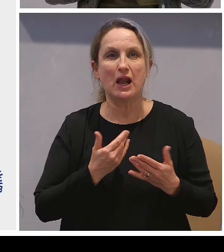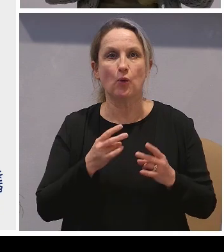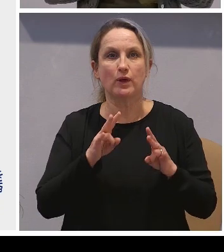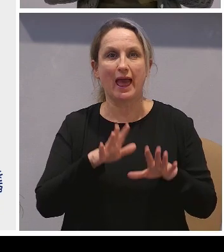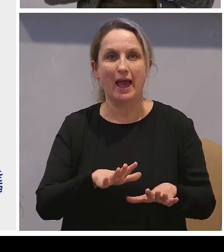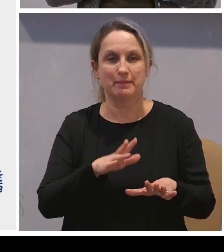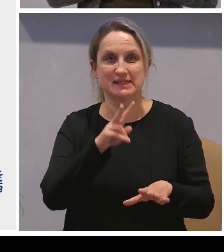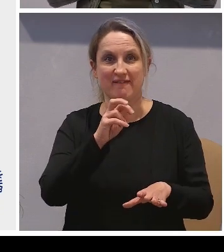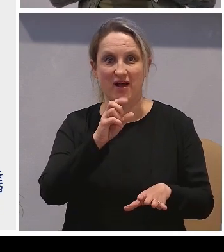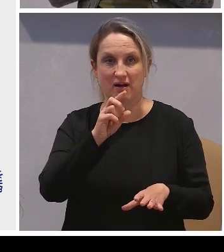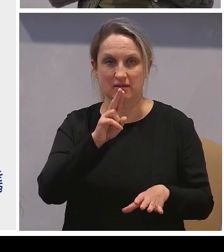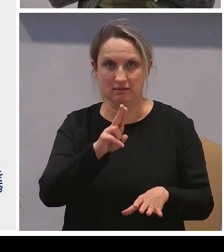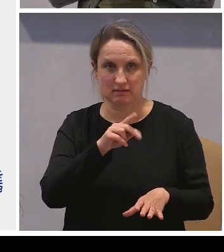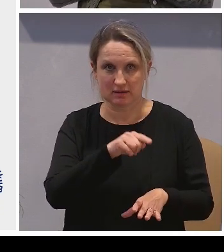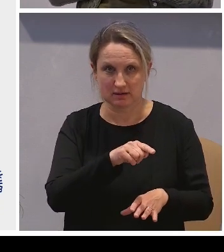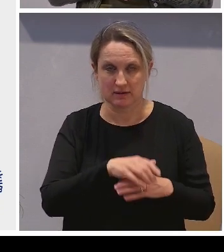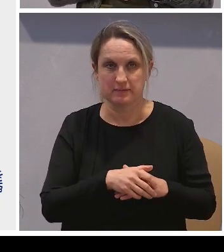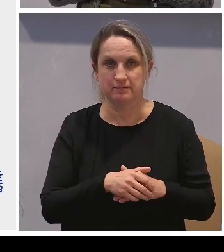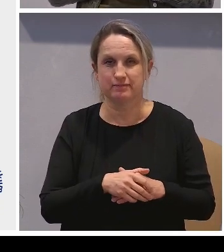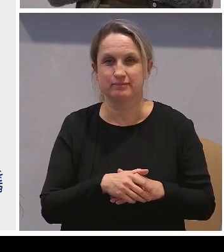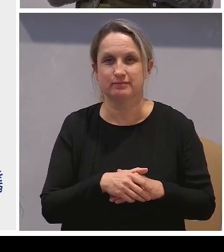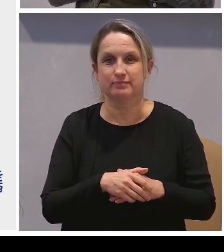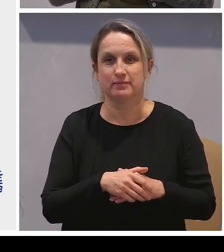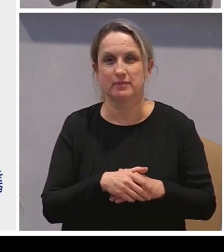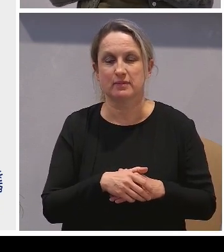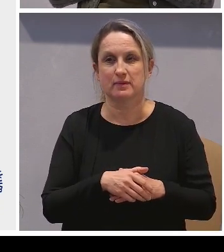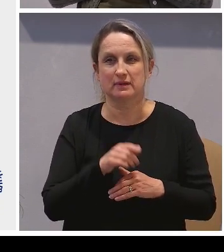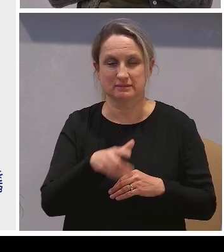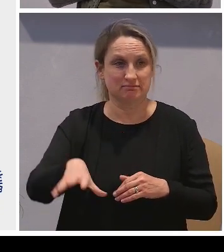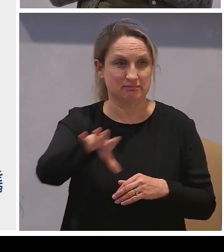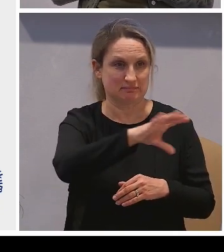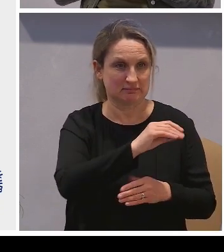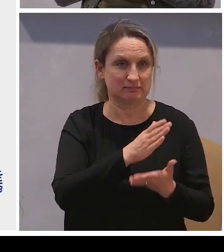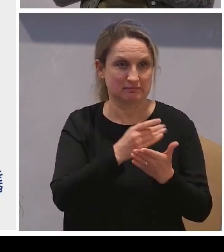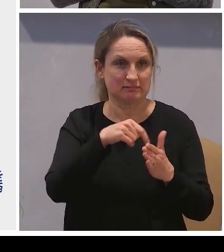Ja This is seda on meil kõigil a deficiency of the survival motor neuron